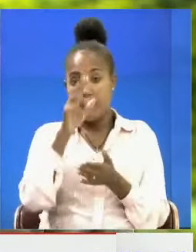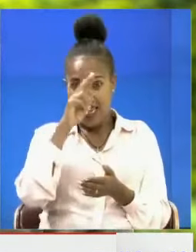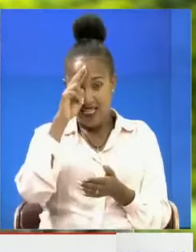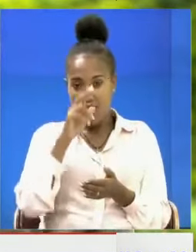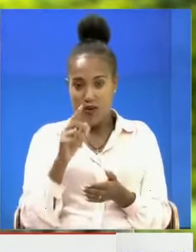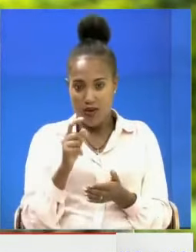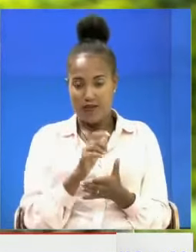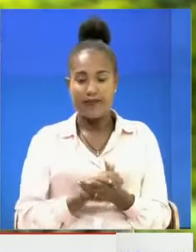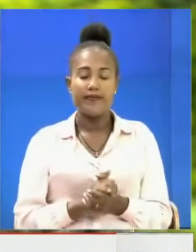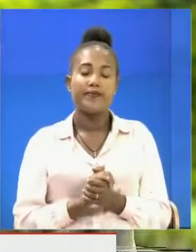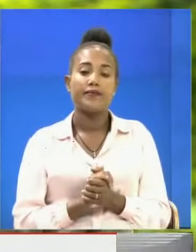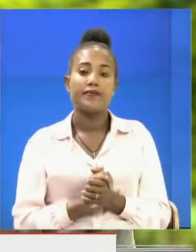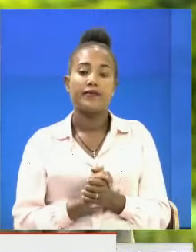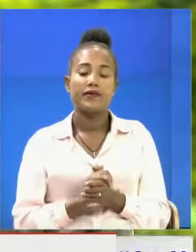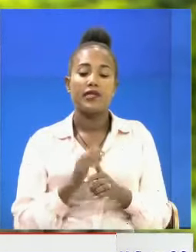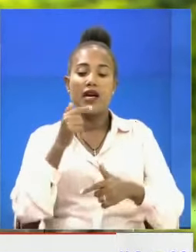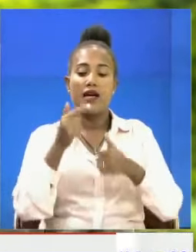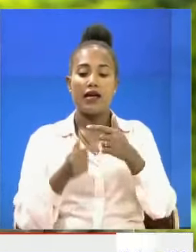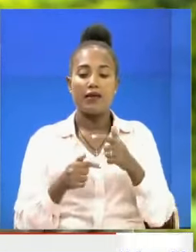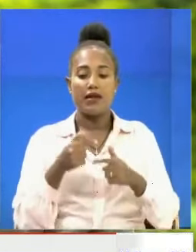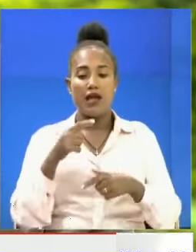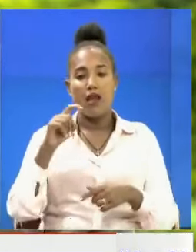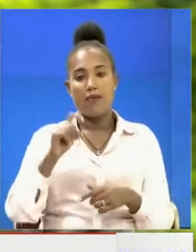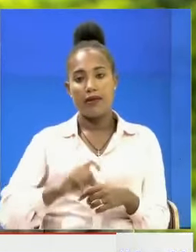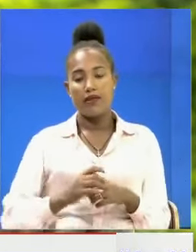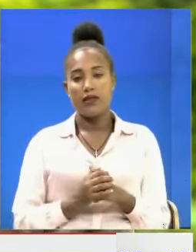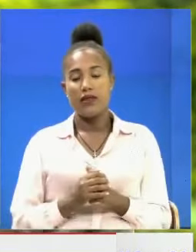የሆነ አካሄድ መሄድ ያለበት